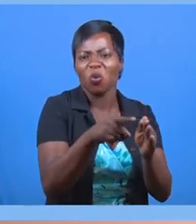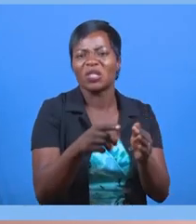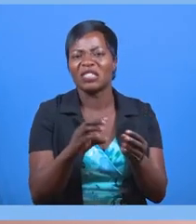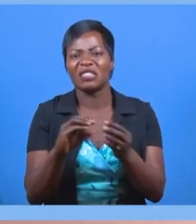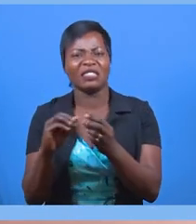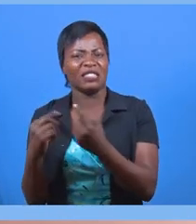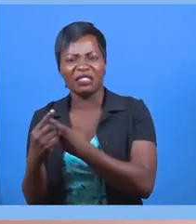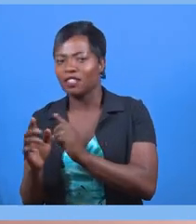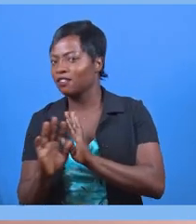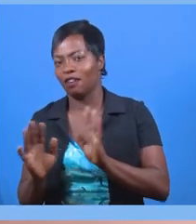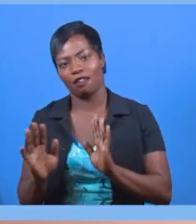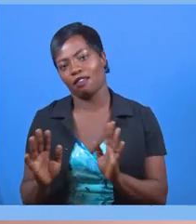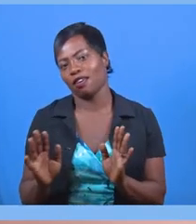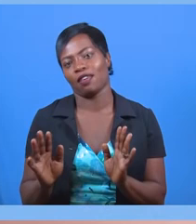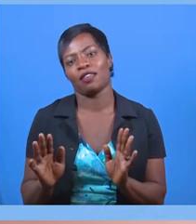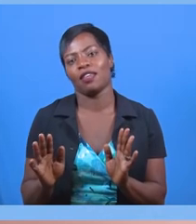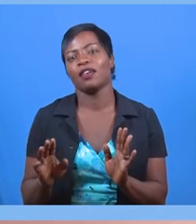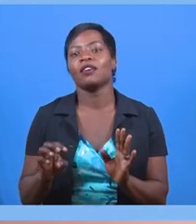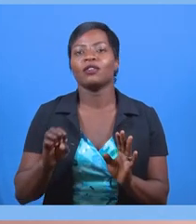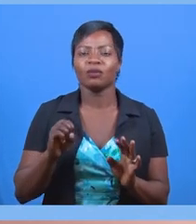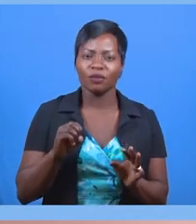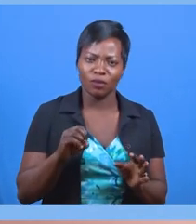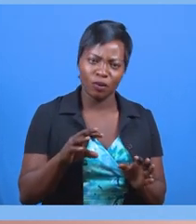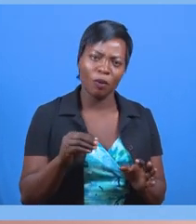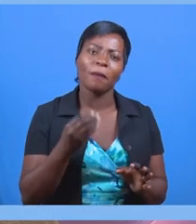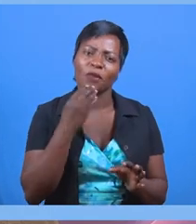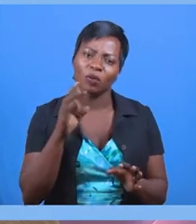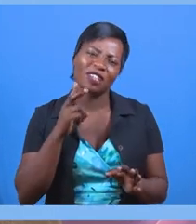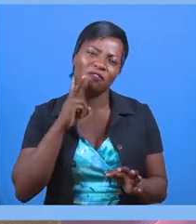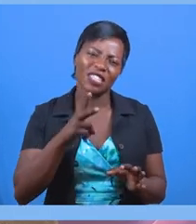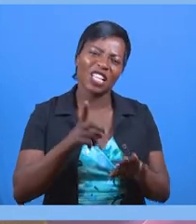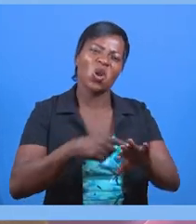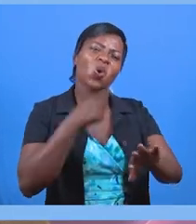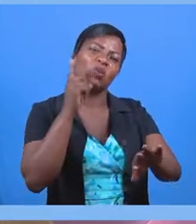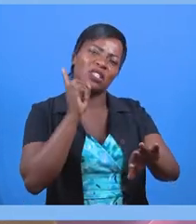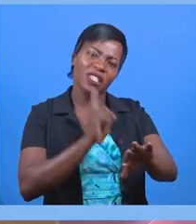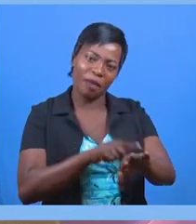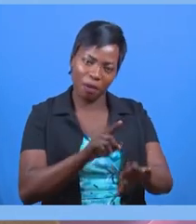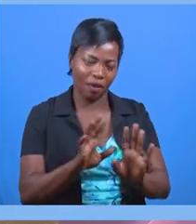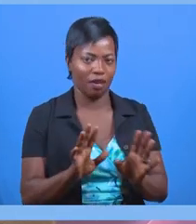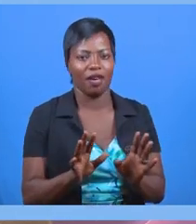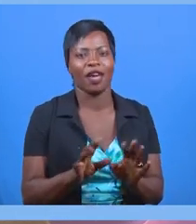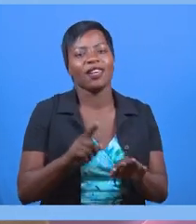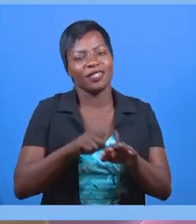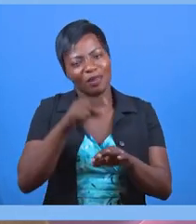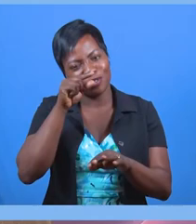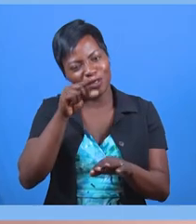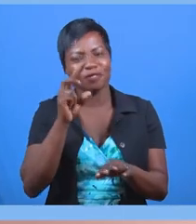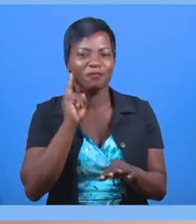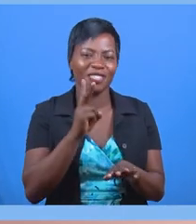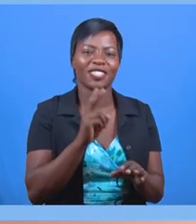munhu asingagarepo zvachose hatisi kukudzingai hatisi kukurambidzai asi kana mauya muri